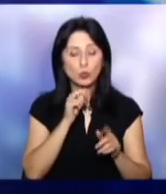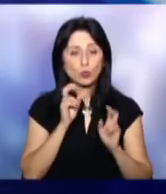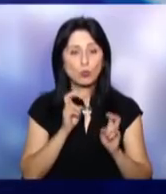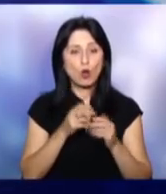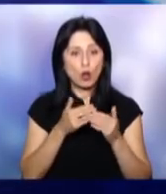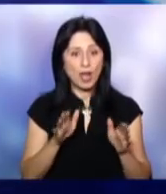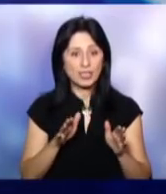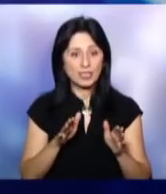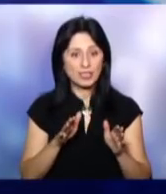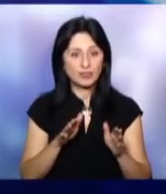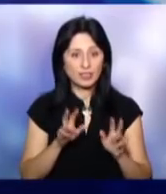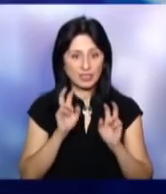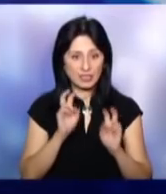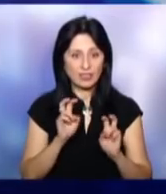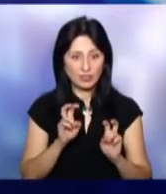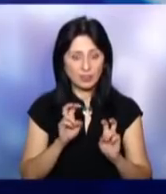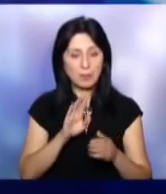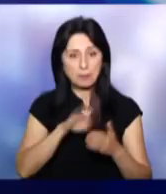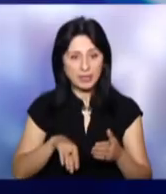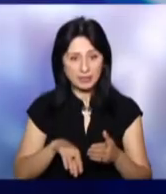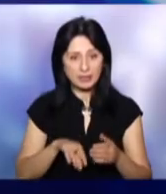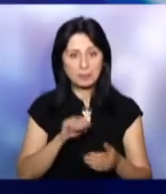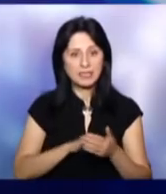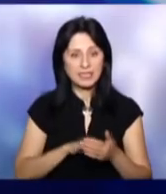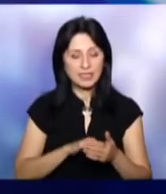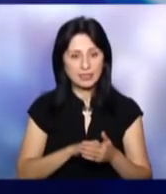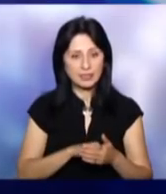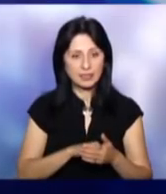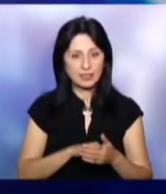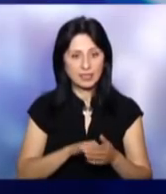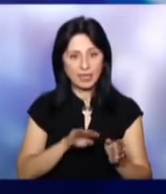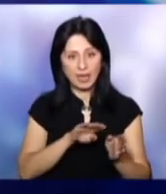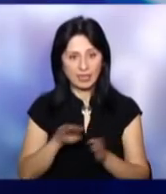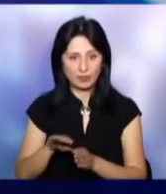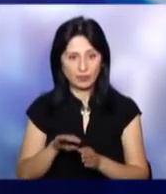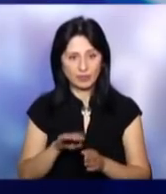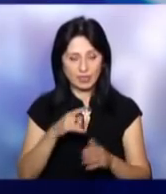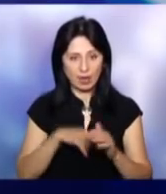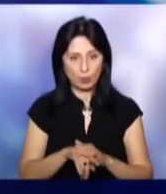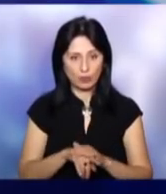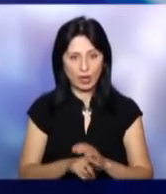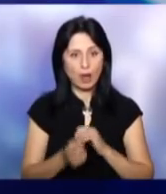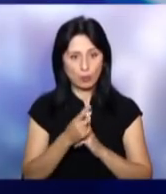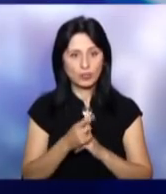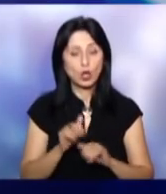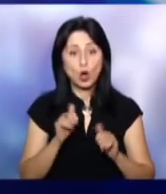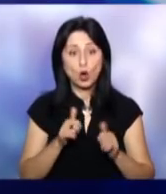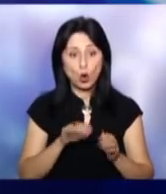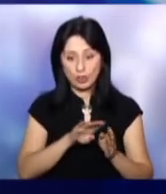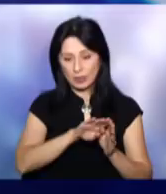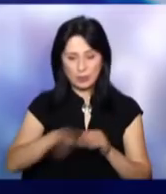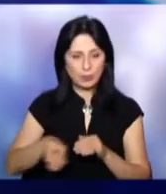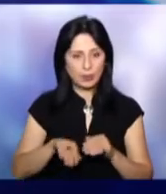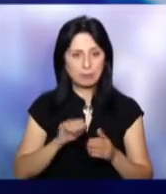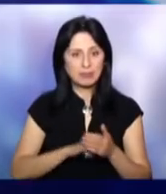ვთქვათ, უთქმელი სახელდებულების გარეშე და მიზეზის განდევნის გამოწეული. აი როგორც კი განდევნილ